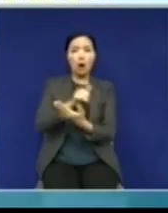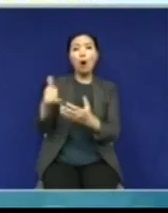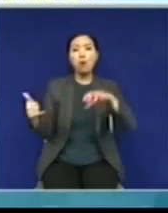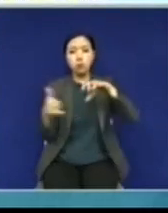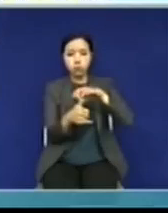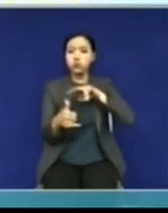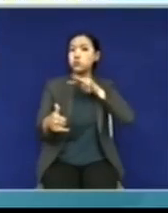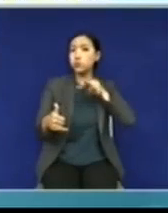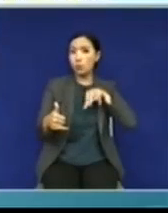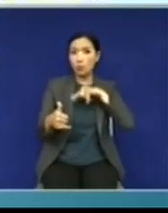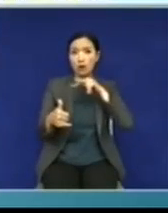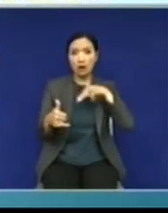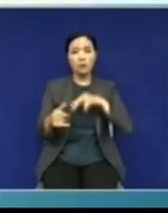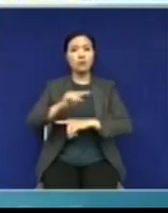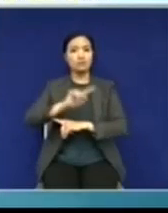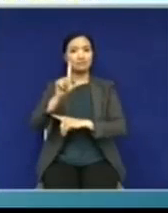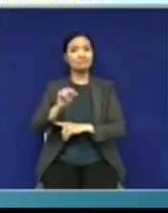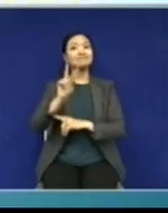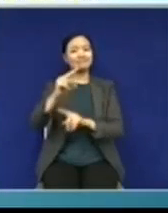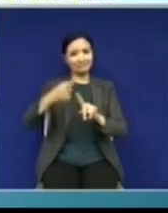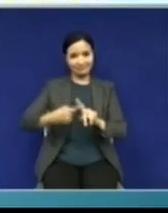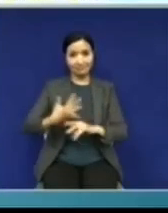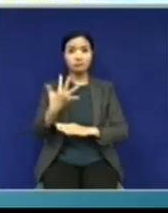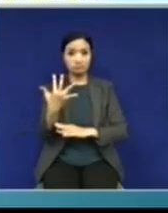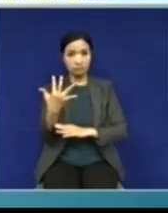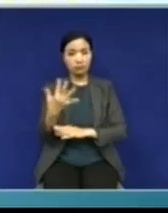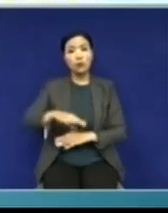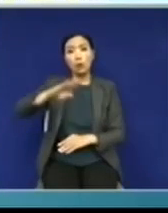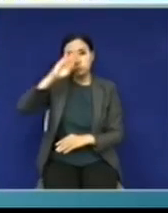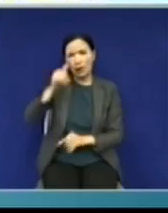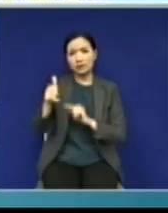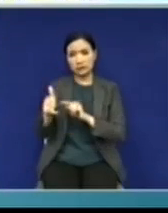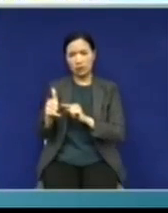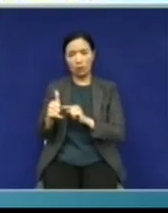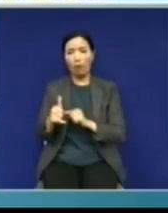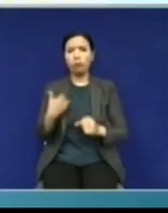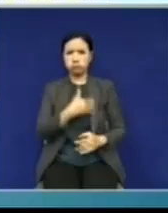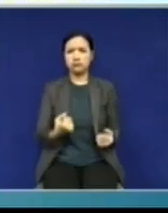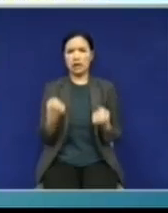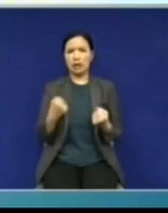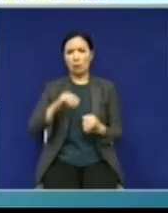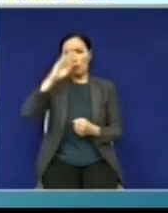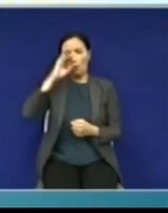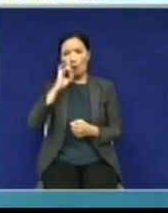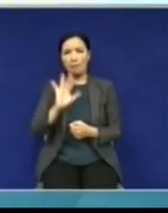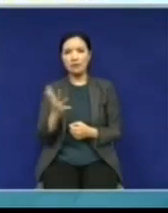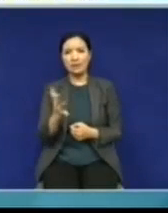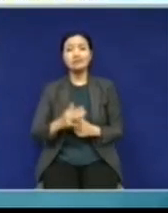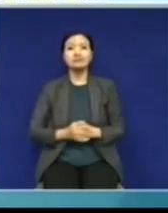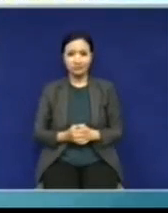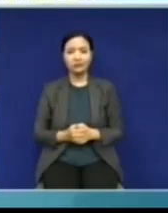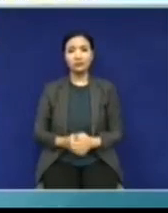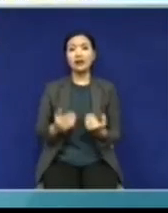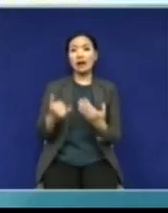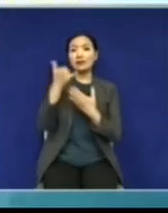เชื้อตรวจหาเชื้อนะคะในวันที่22พฤษภาคมผู้ป่วยรายนี้ไม่มีอาการนะคะสำหรับผู้ป่วยที่เดินทางมาจาก